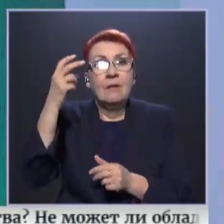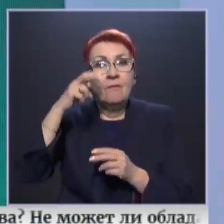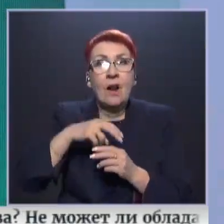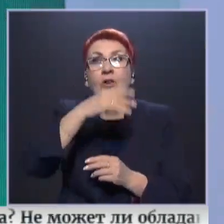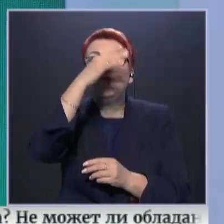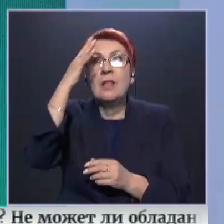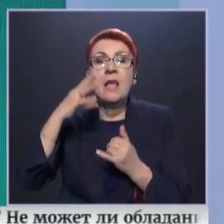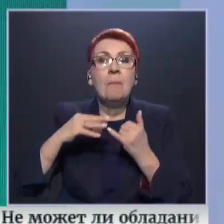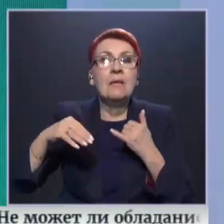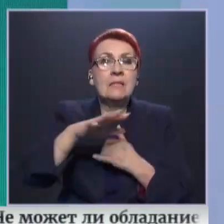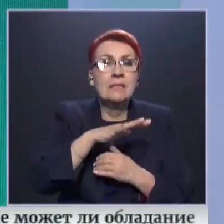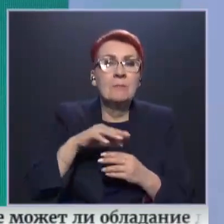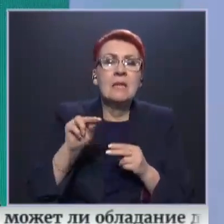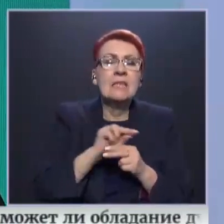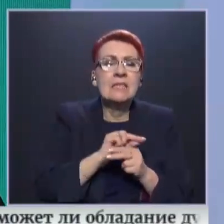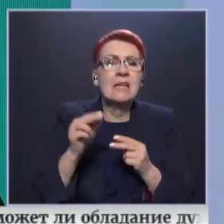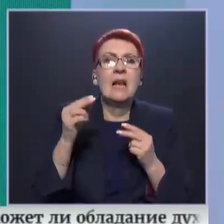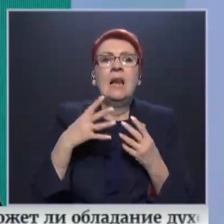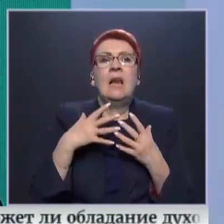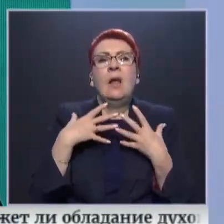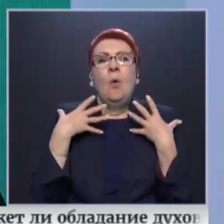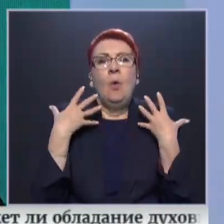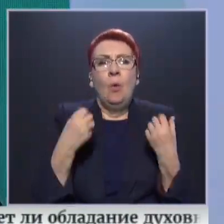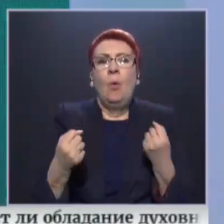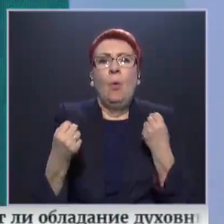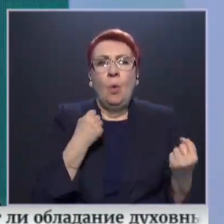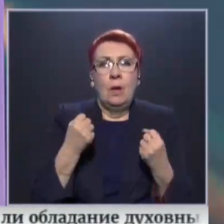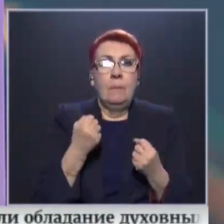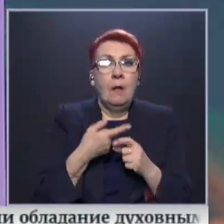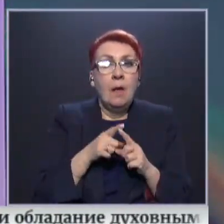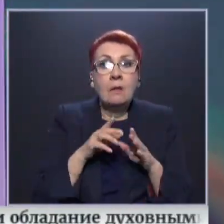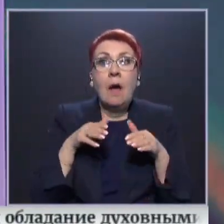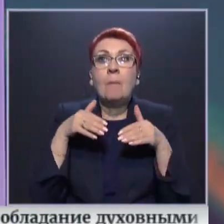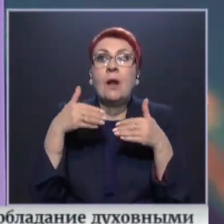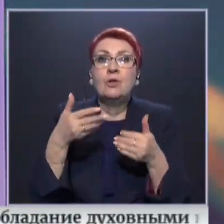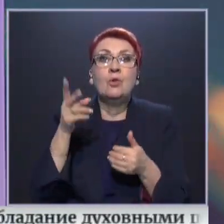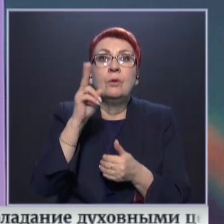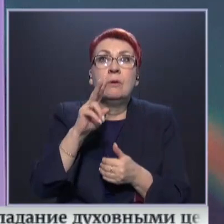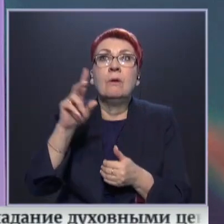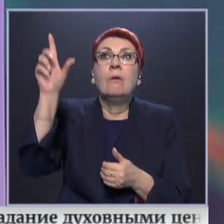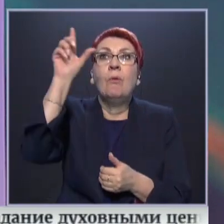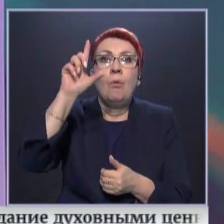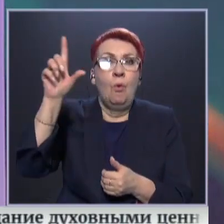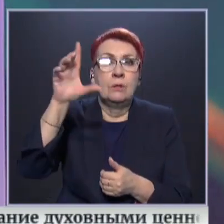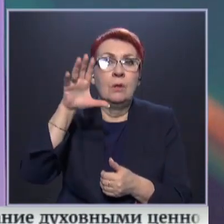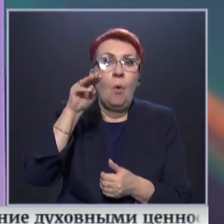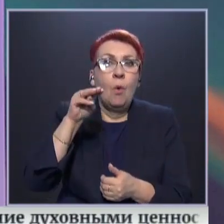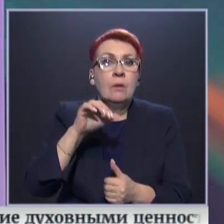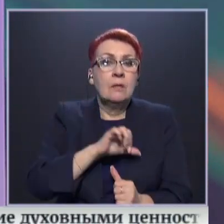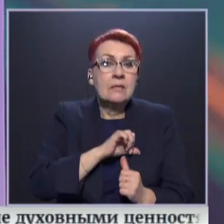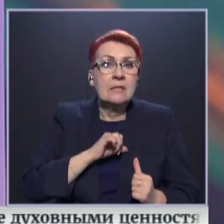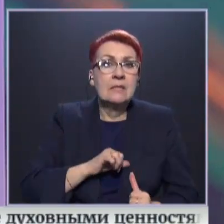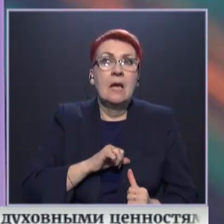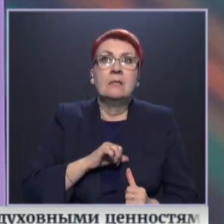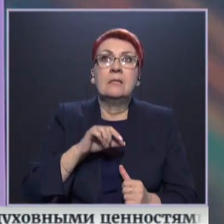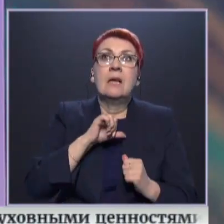земли, исцели, укрепи. То есть самое главное – это обращенность к Спасителю от сердца к сердцу, от уст